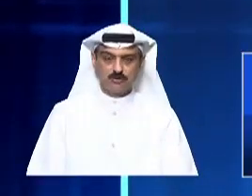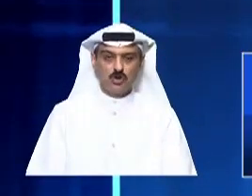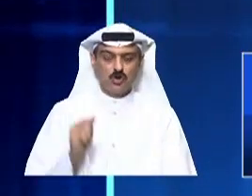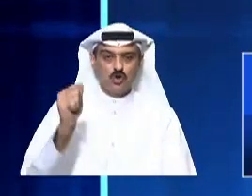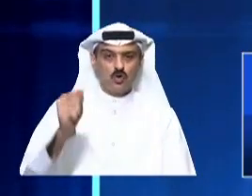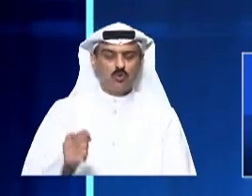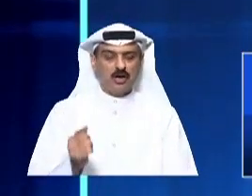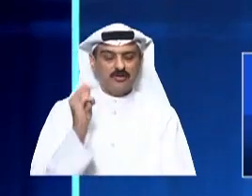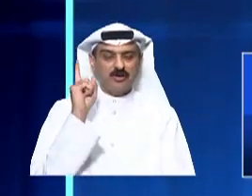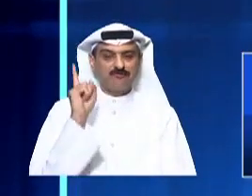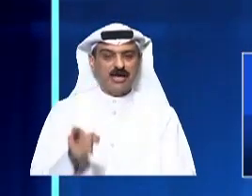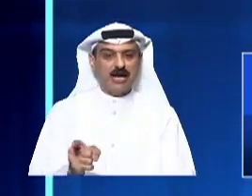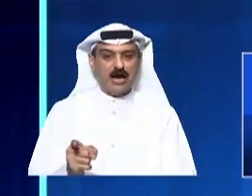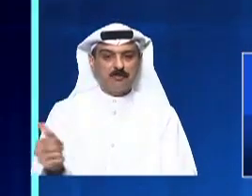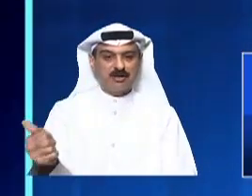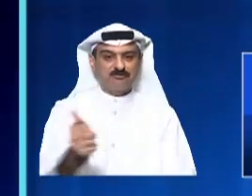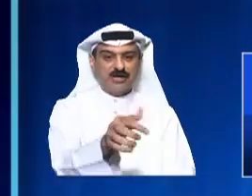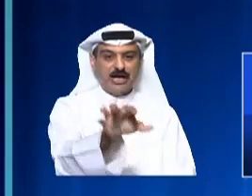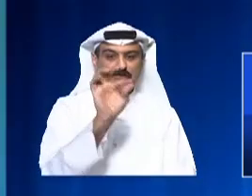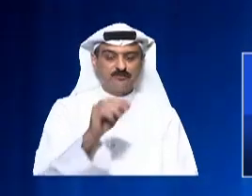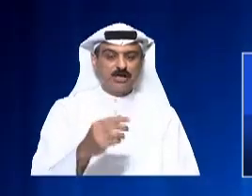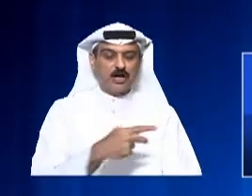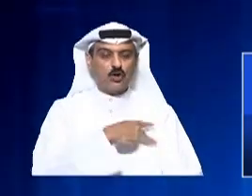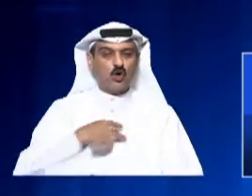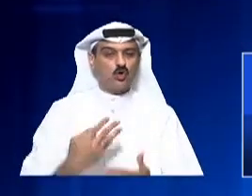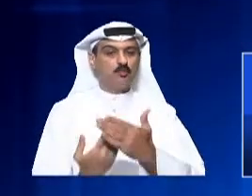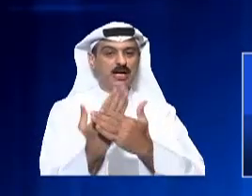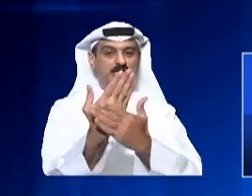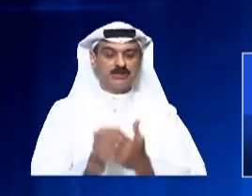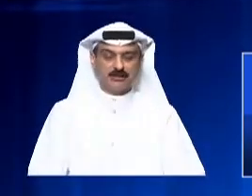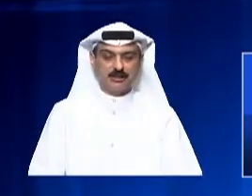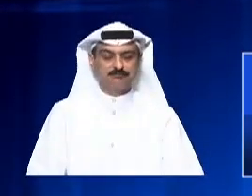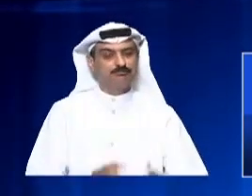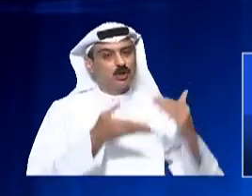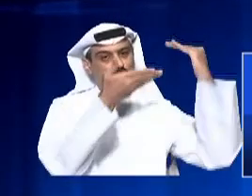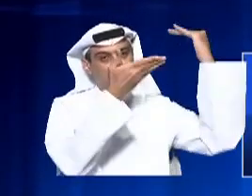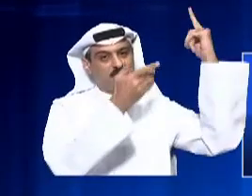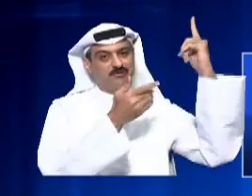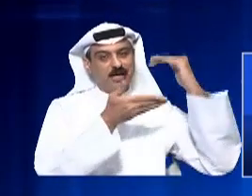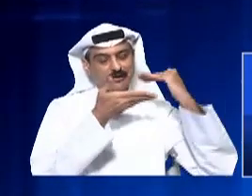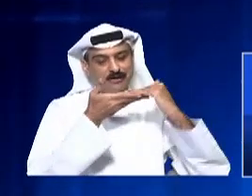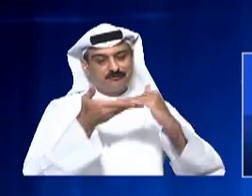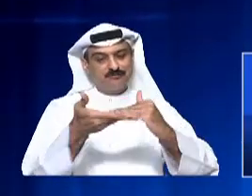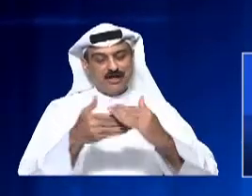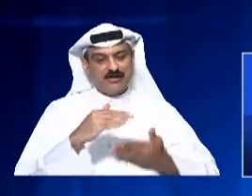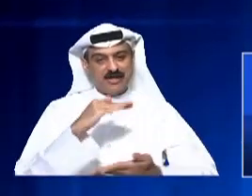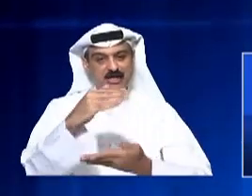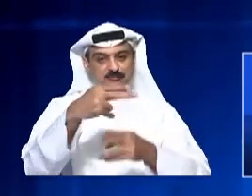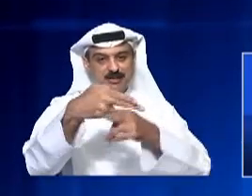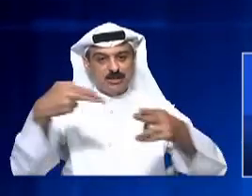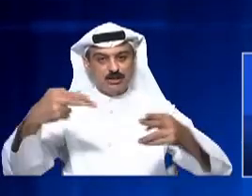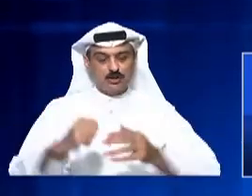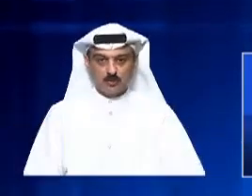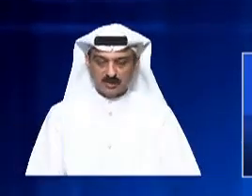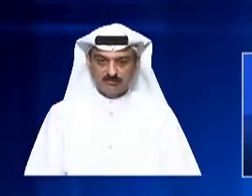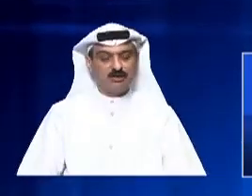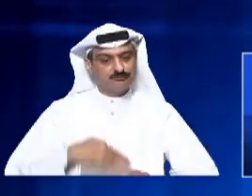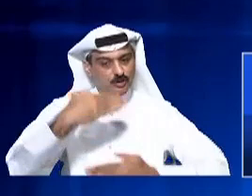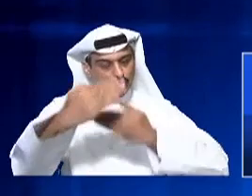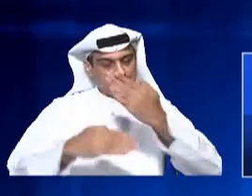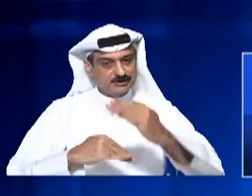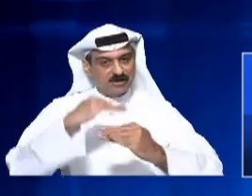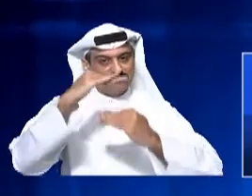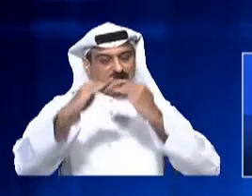بتشكيل الحكومة الجديدة وتمنياته بكل التوفيق والسداد لخدمة الكويت والإسهام في